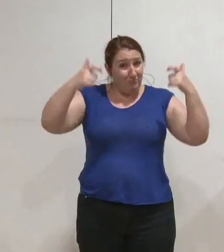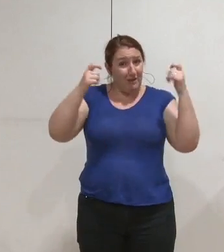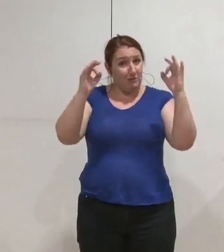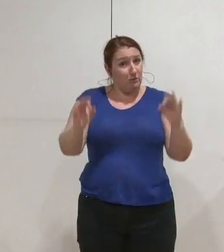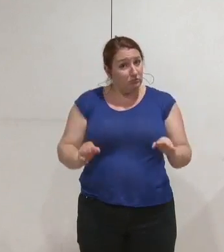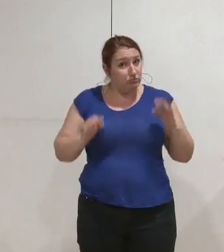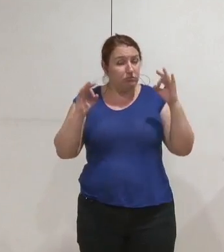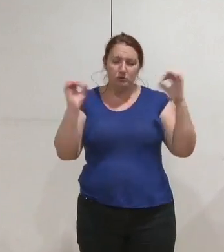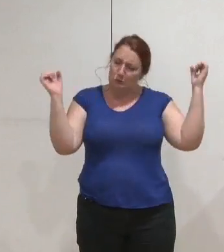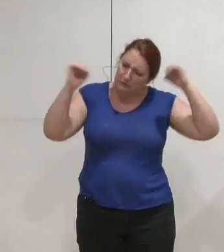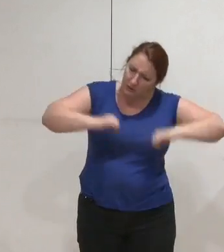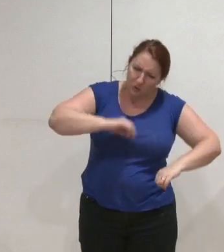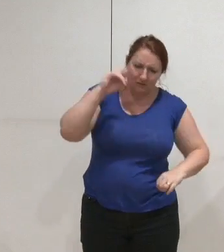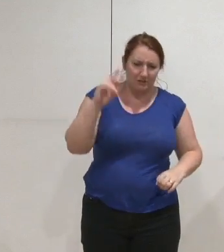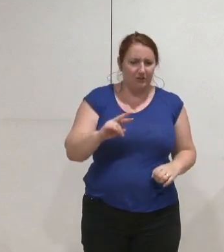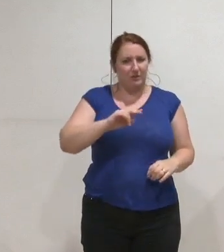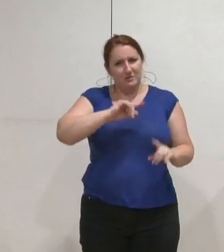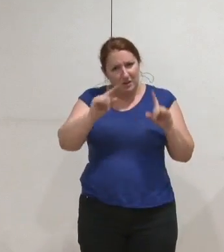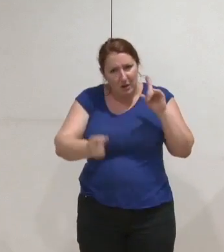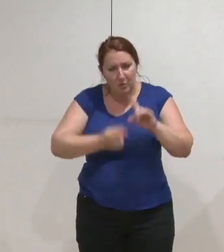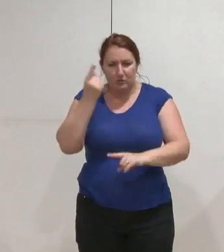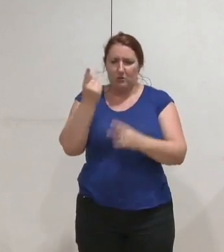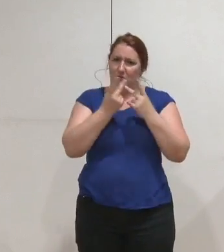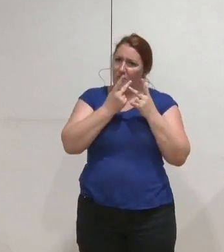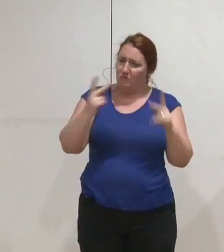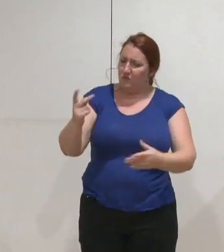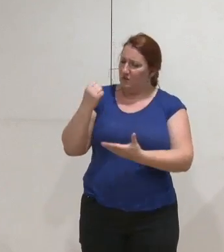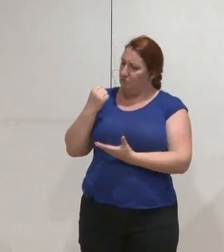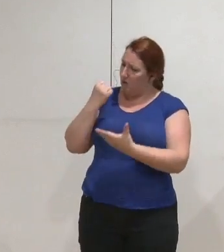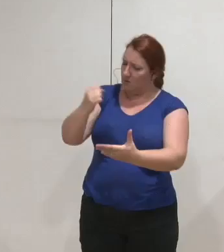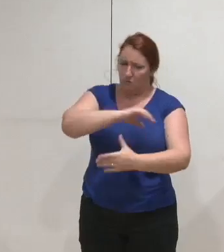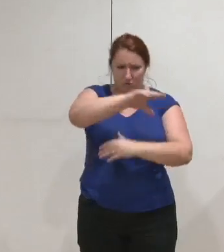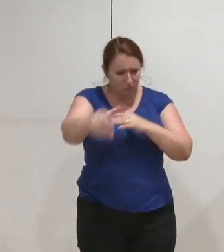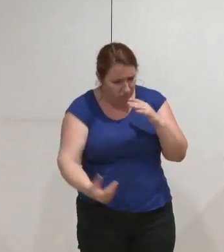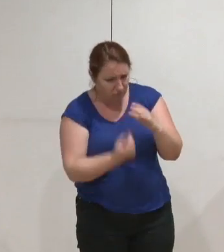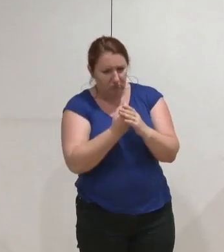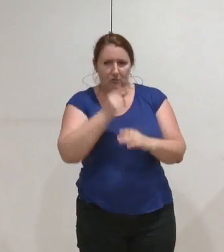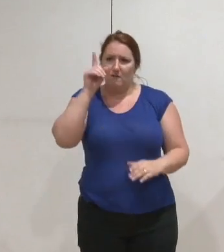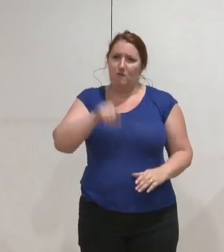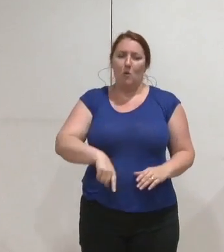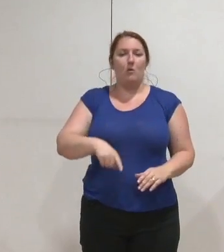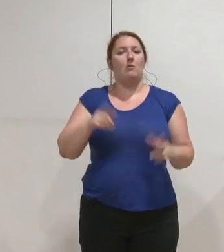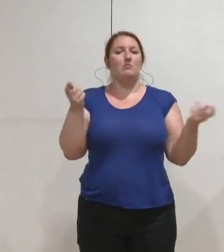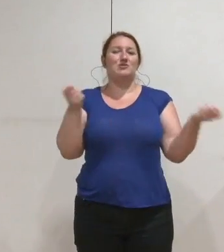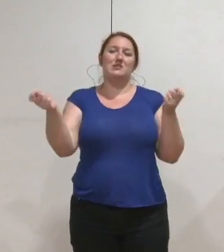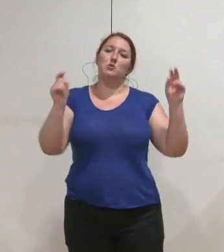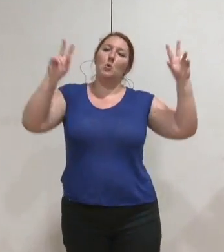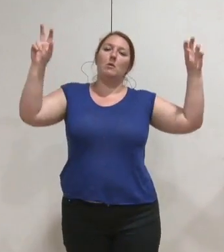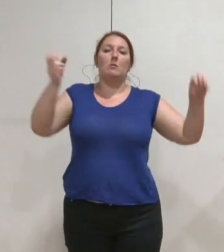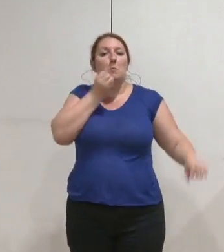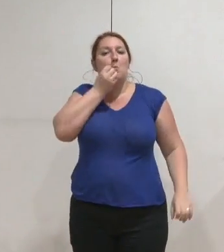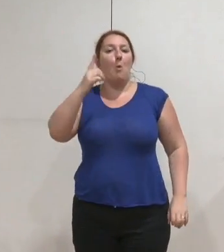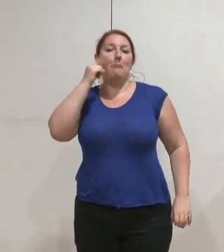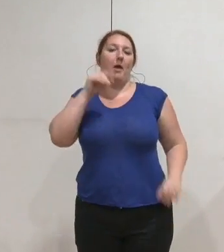d'accord il faut intégrer au patrimoine de la ville ce qui appartient à la ville c'est une gestion en bon père de famille simplement on